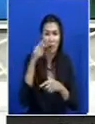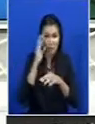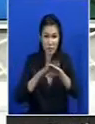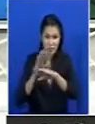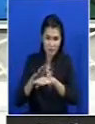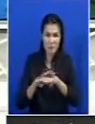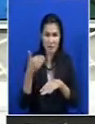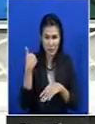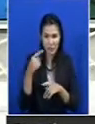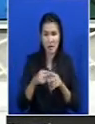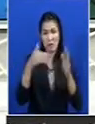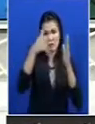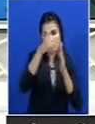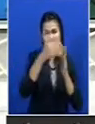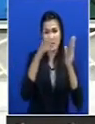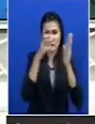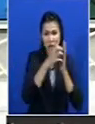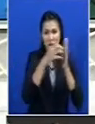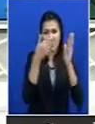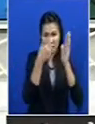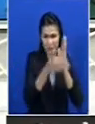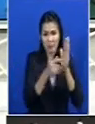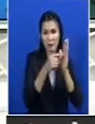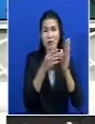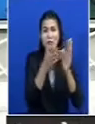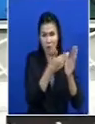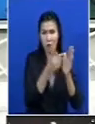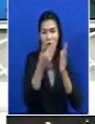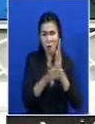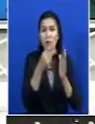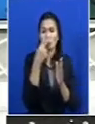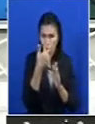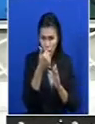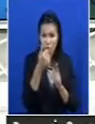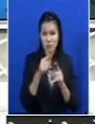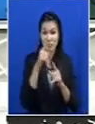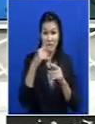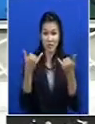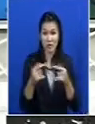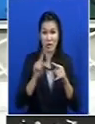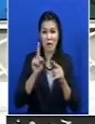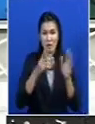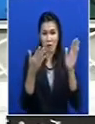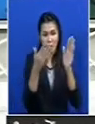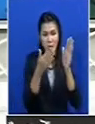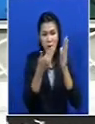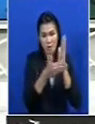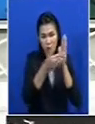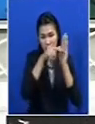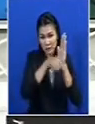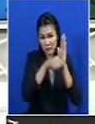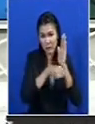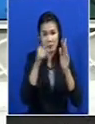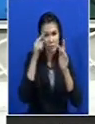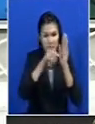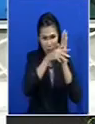าศเตือนครับภาคเหนือภาคกลางภาคตะวันออกภาคอีสานครับต้องเฝ้าระวังกันเป็นพิเศษครับส่วนมรสุมทางด้านตะวันออกเฉียงใต้ครับพัดนำความชื้นปกค